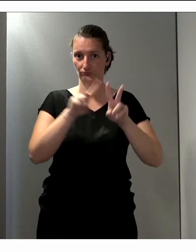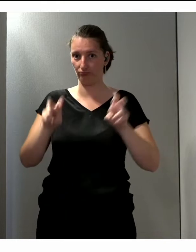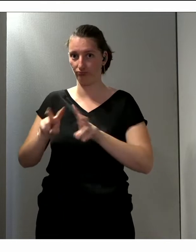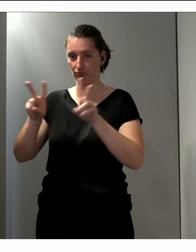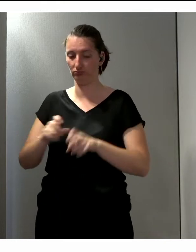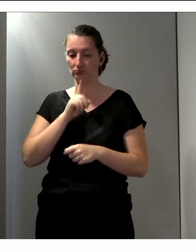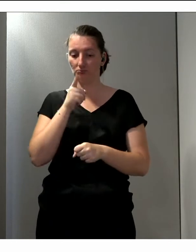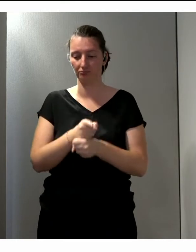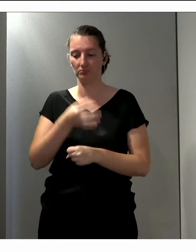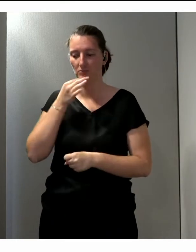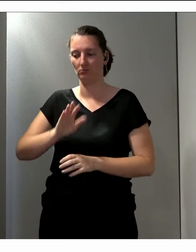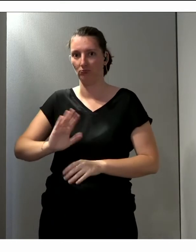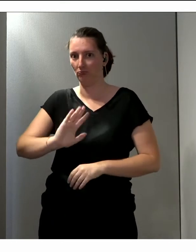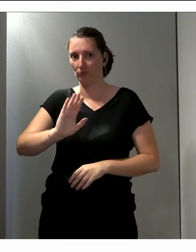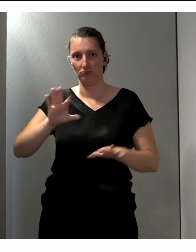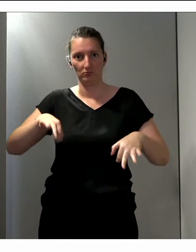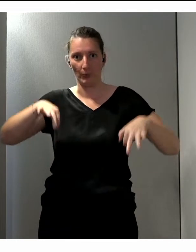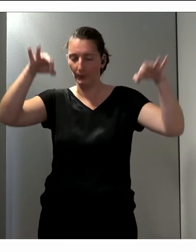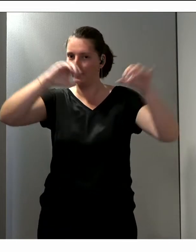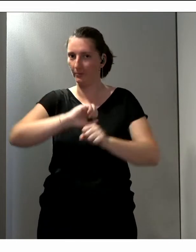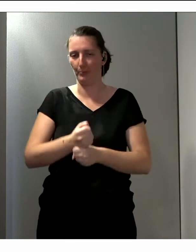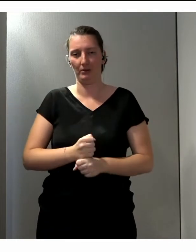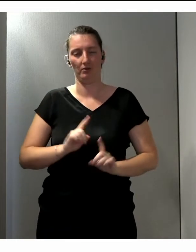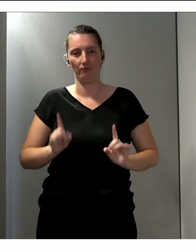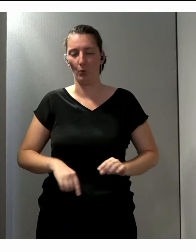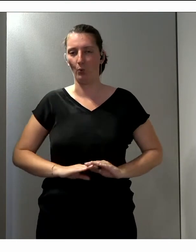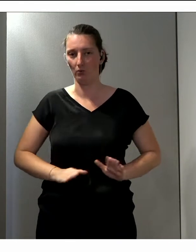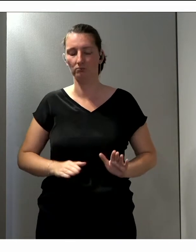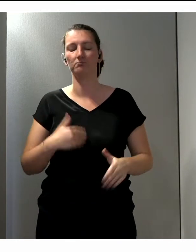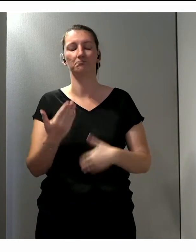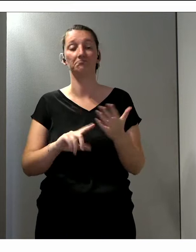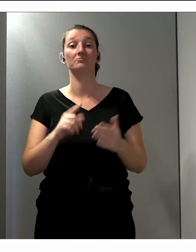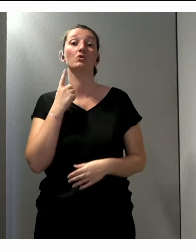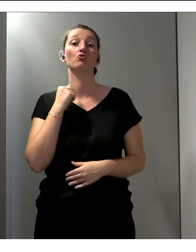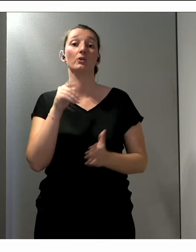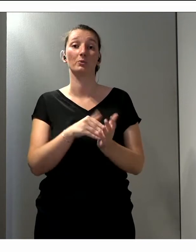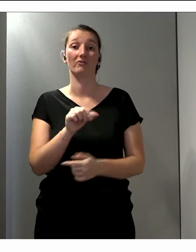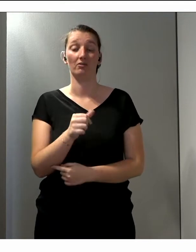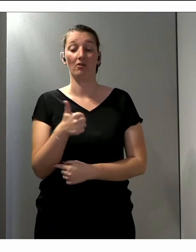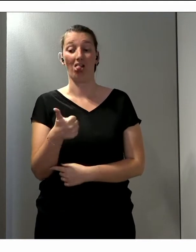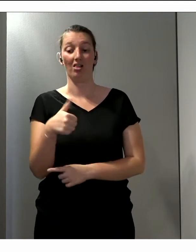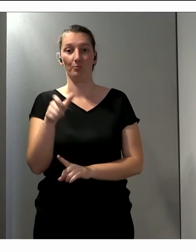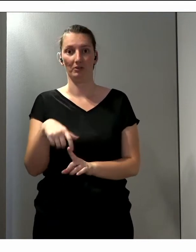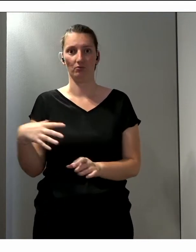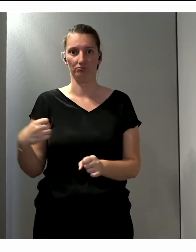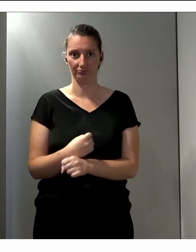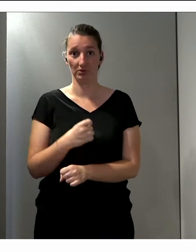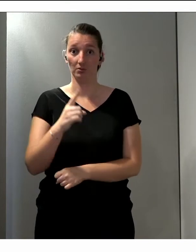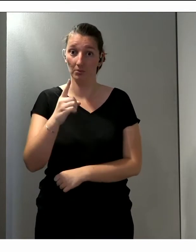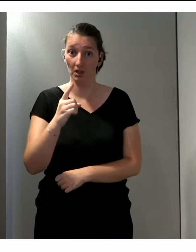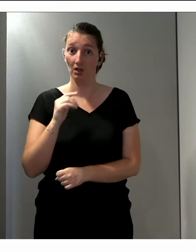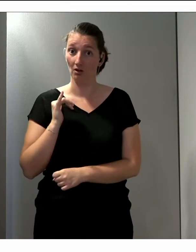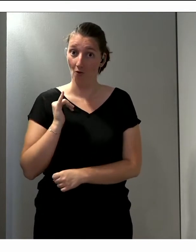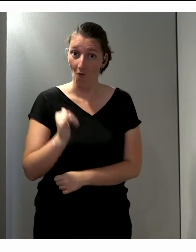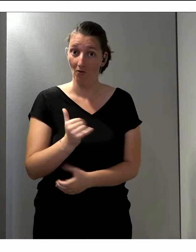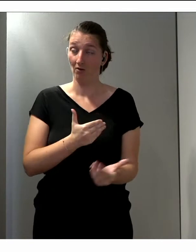préconisant des suspensions de peine. Donc en juin 2020, en fait, une personne a obtenu cette suspension en mars 2021,